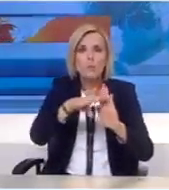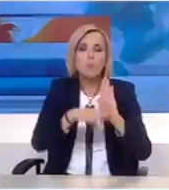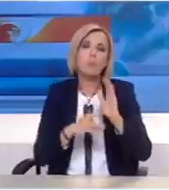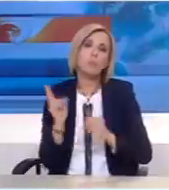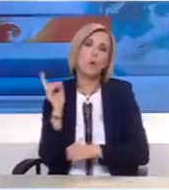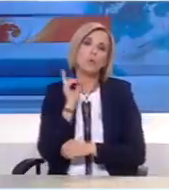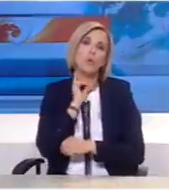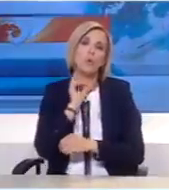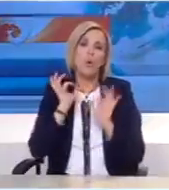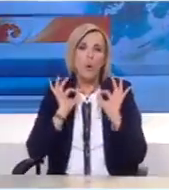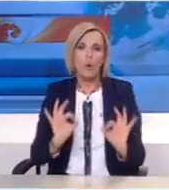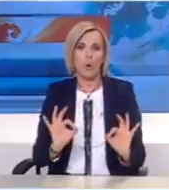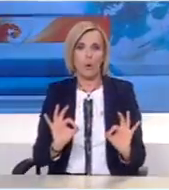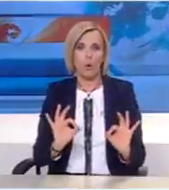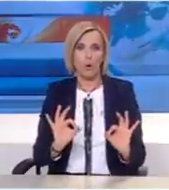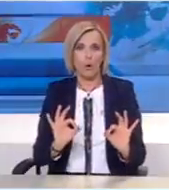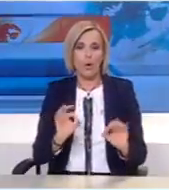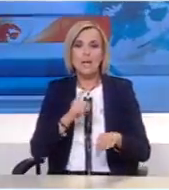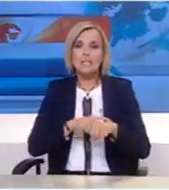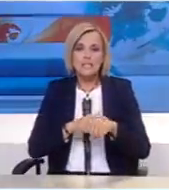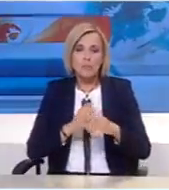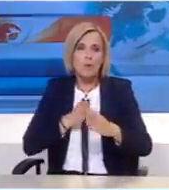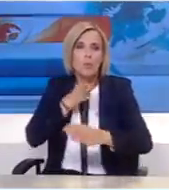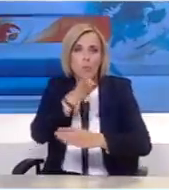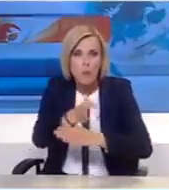πρωτόκολλο που αφορά κλειστή δομή και να γίνονται νέες εισαγωγές,